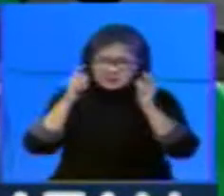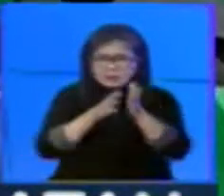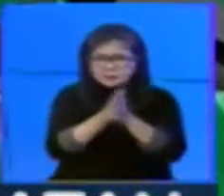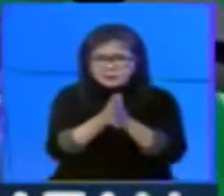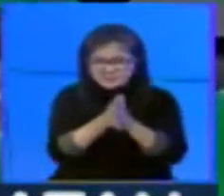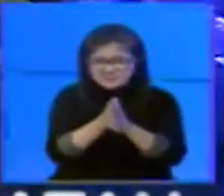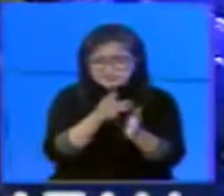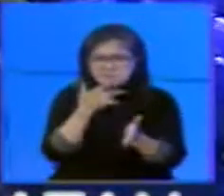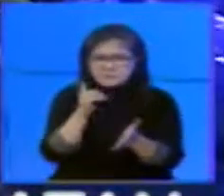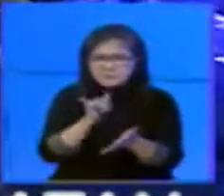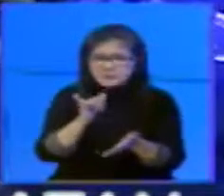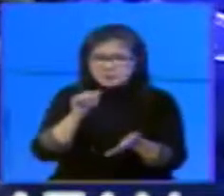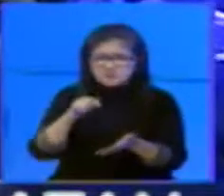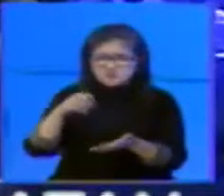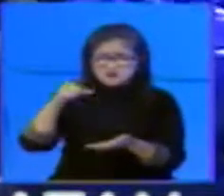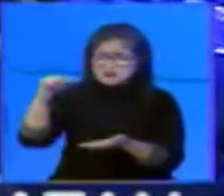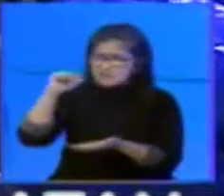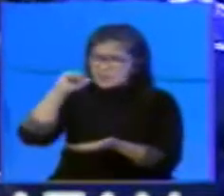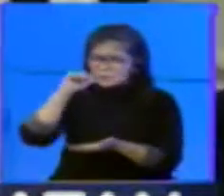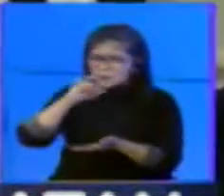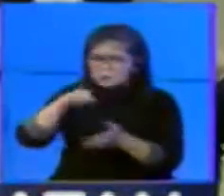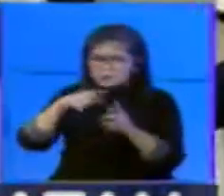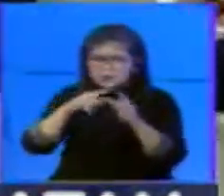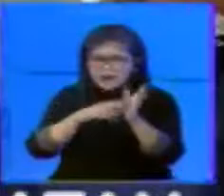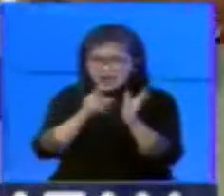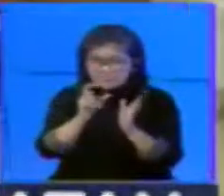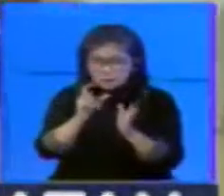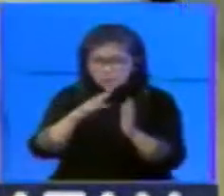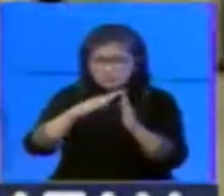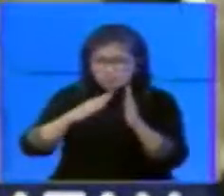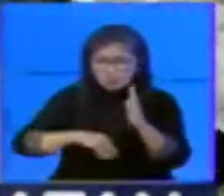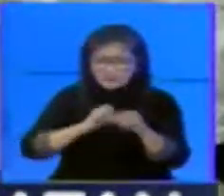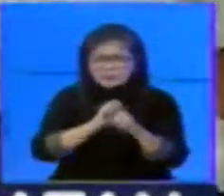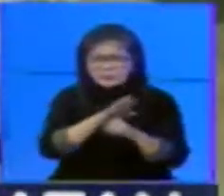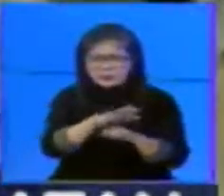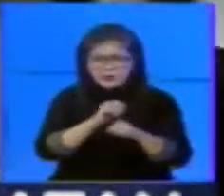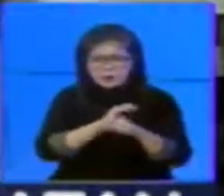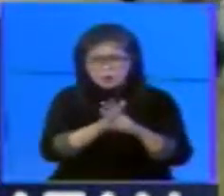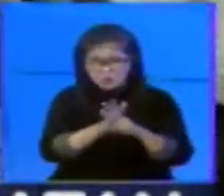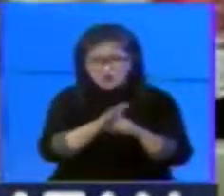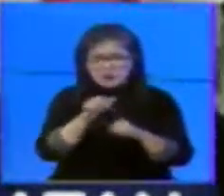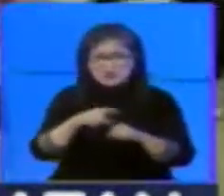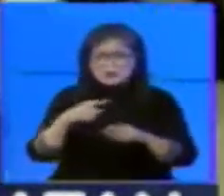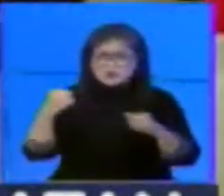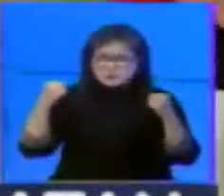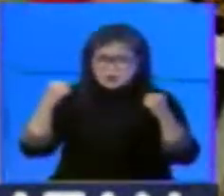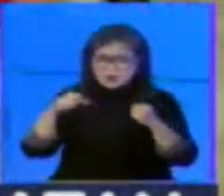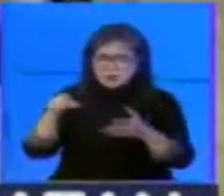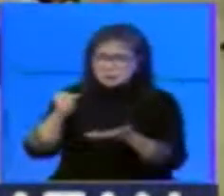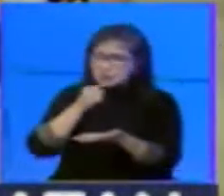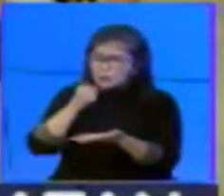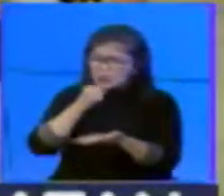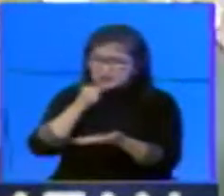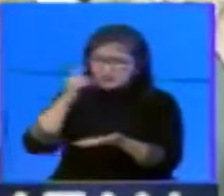untuk memutus mata rantai virus corona di ibu kota. Paket kesehatan diberikan kepada wartawan dan pengemudi ojek